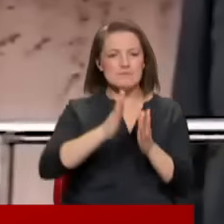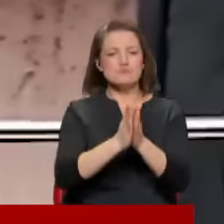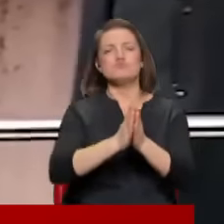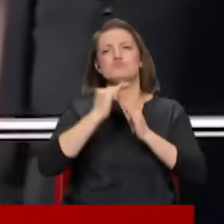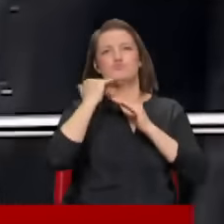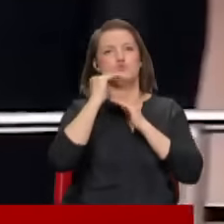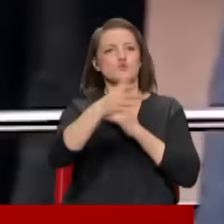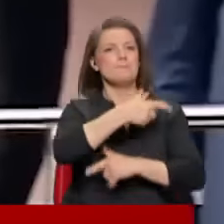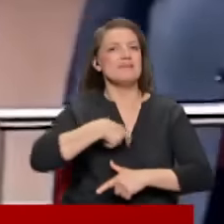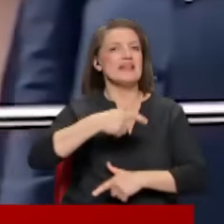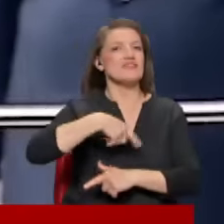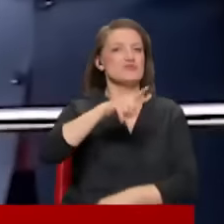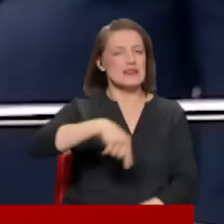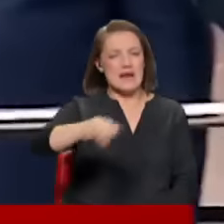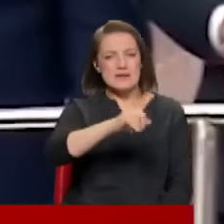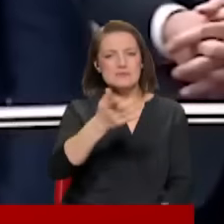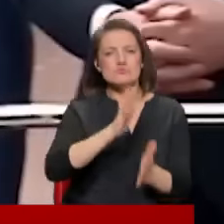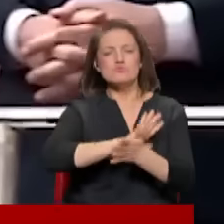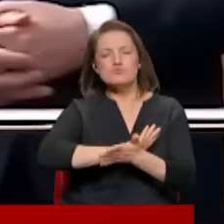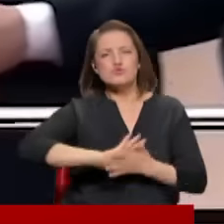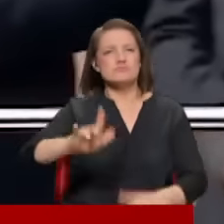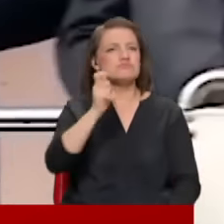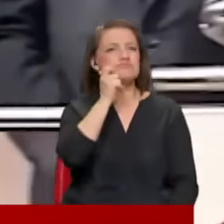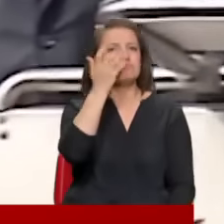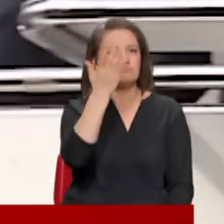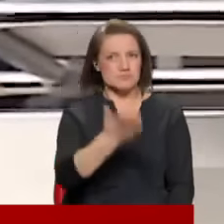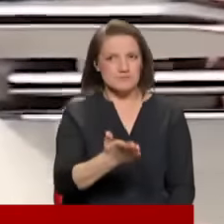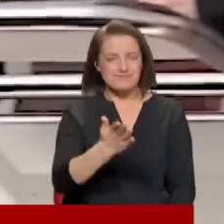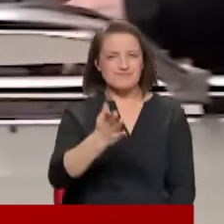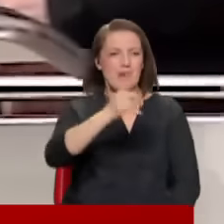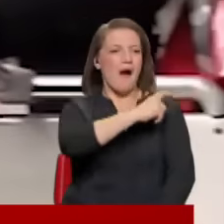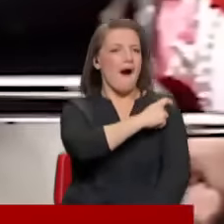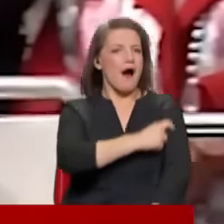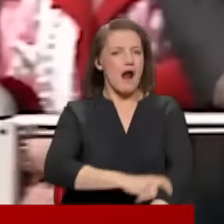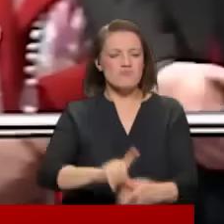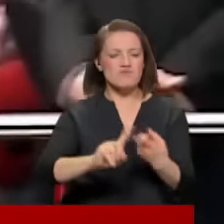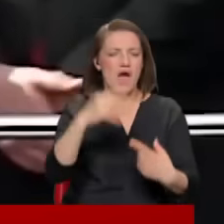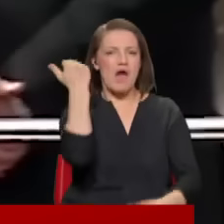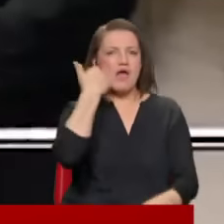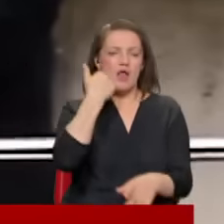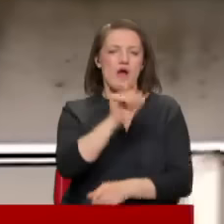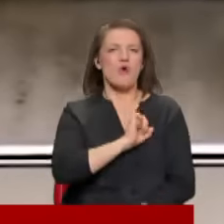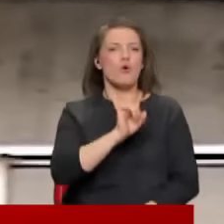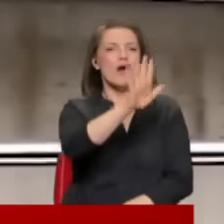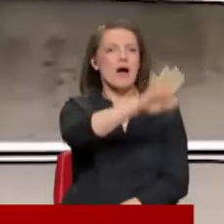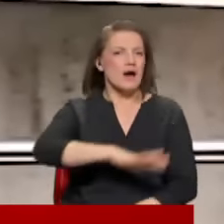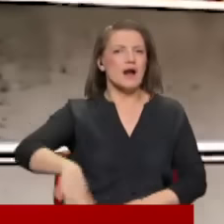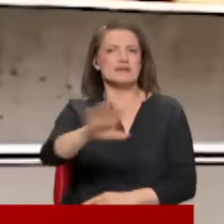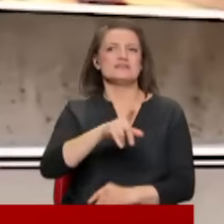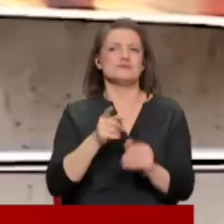bütün milliyetçilerini, bütün muhafazakarlarını, haramdan ve yalandan korkan